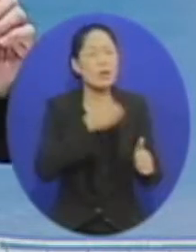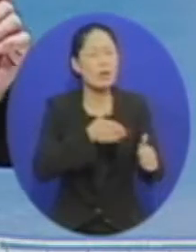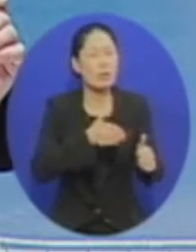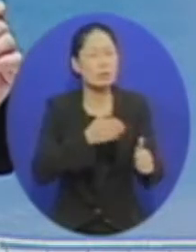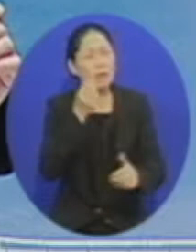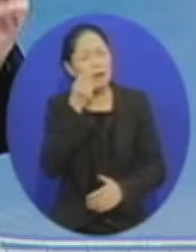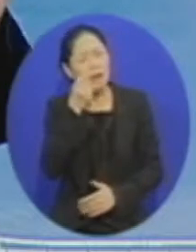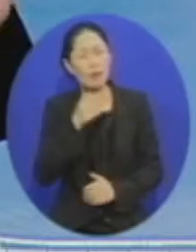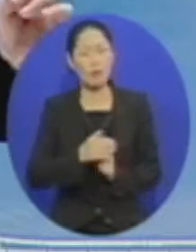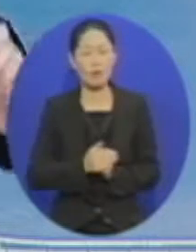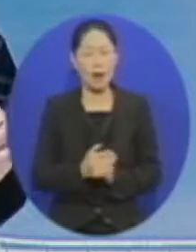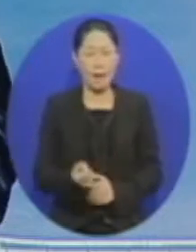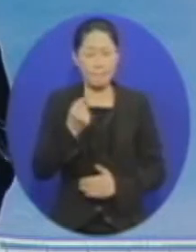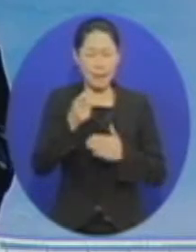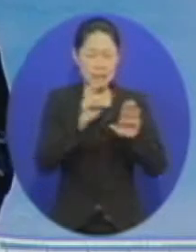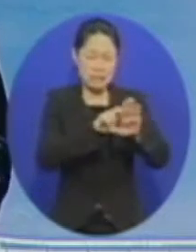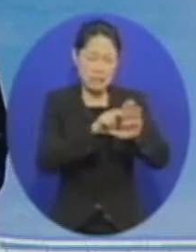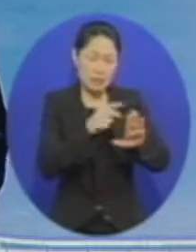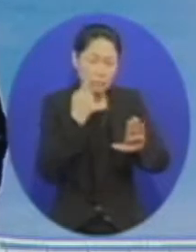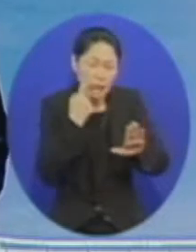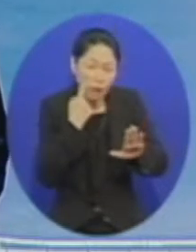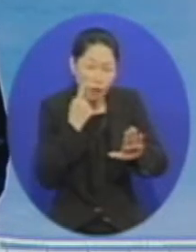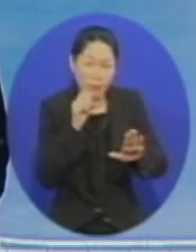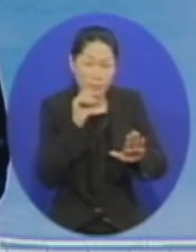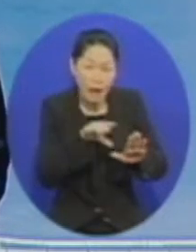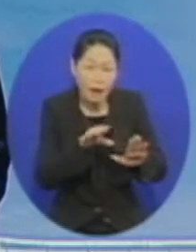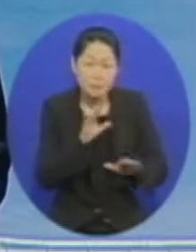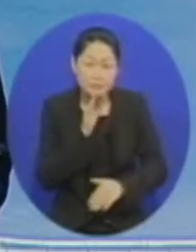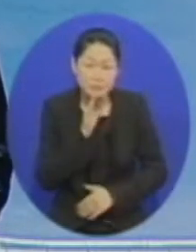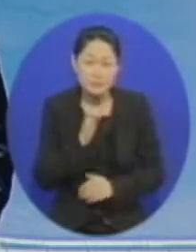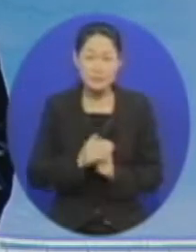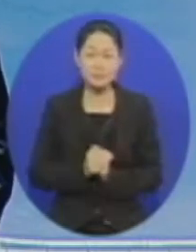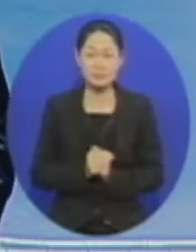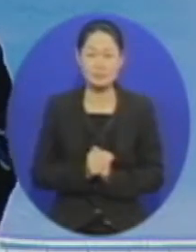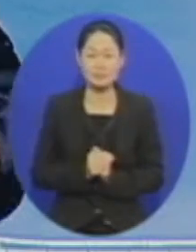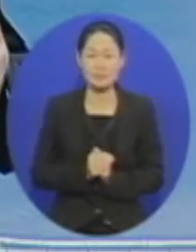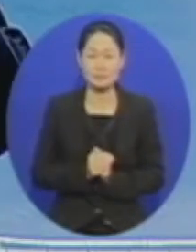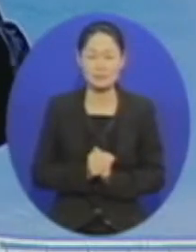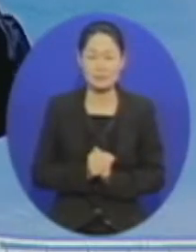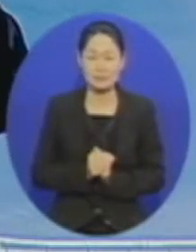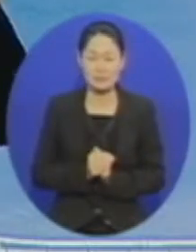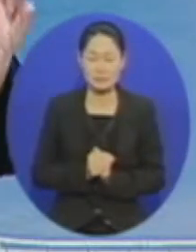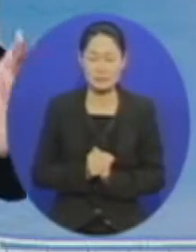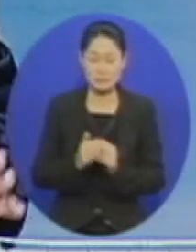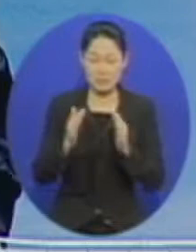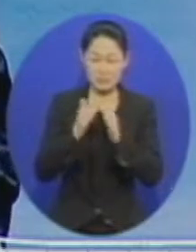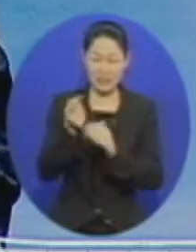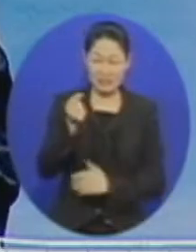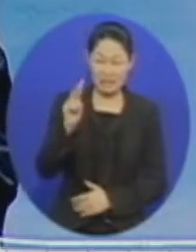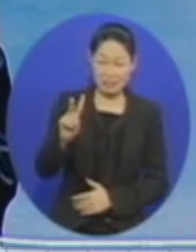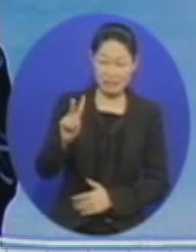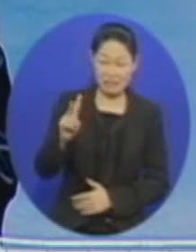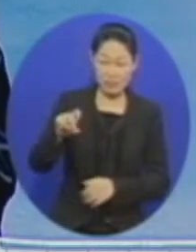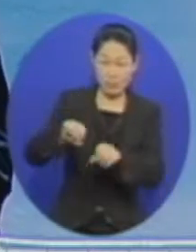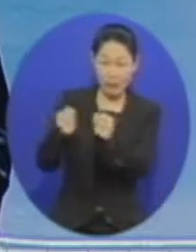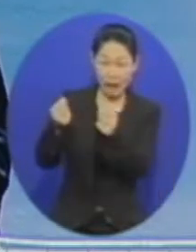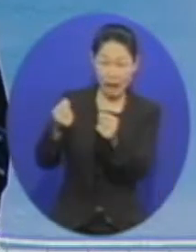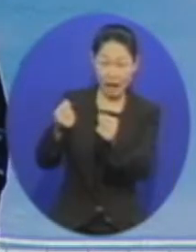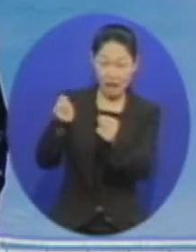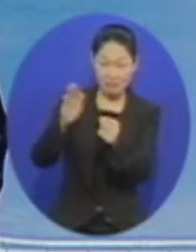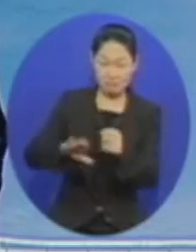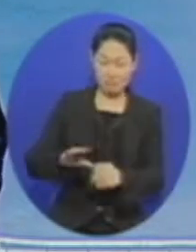이상해요 빨리 진짜를 해보세요 그렇지 않겠어요 g 백호 테레비 가 고장이 났는데